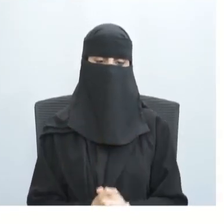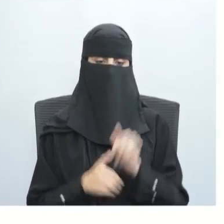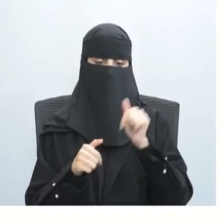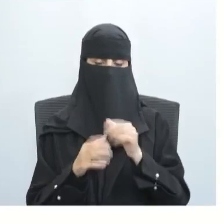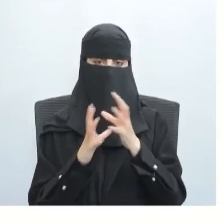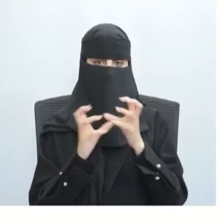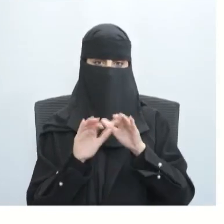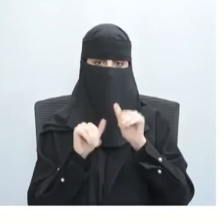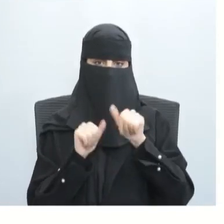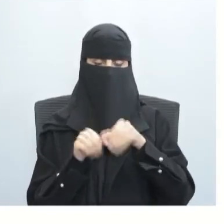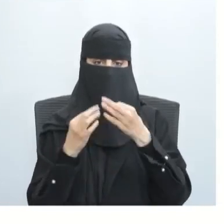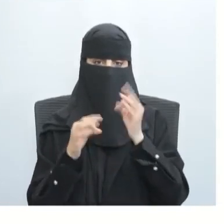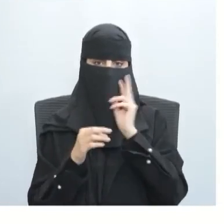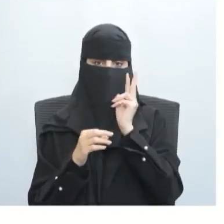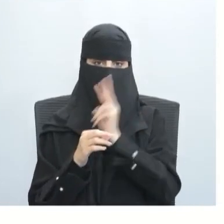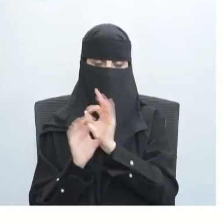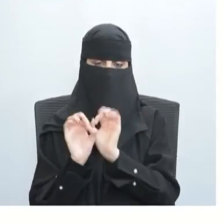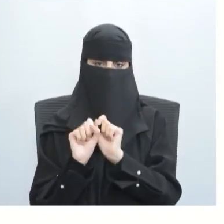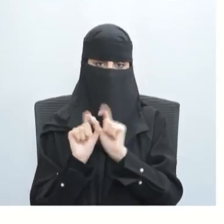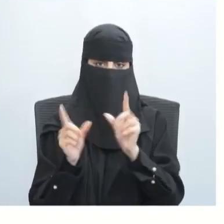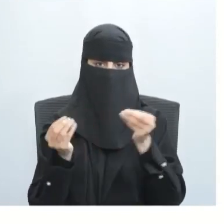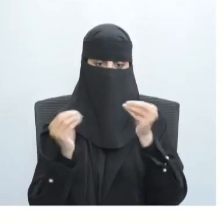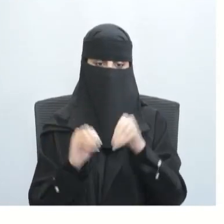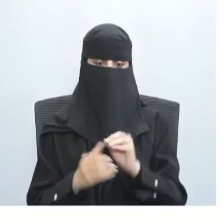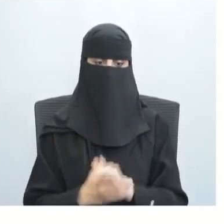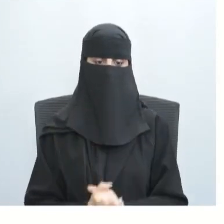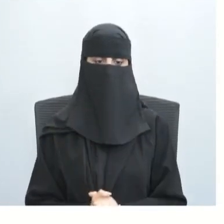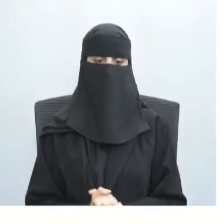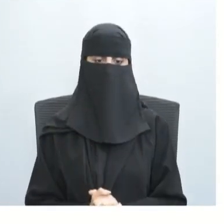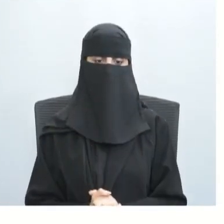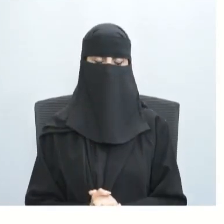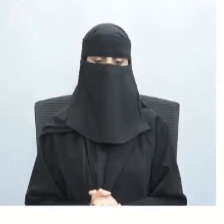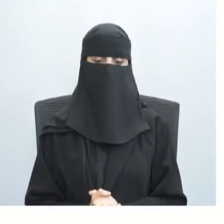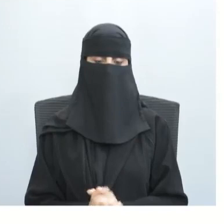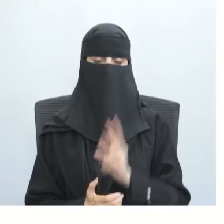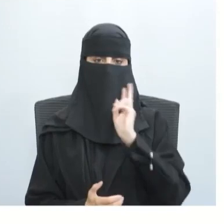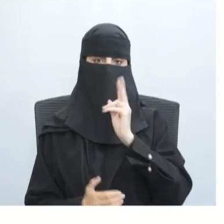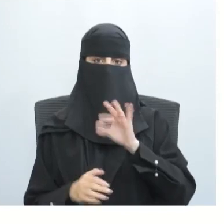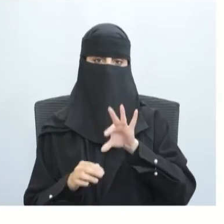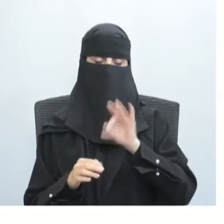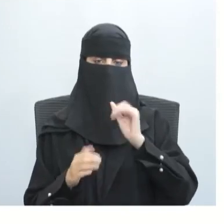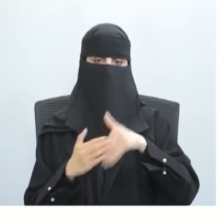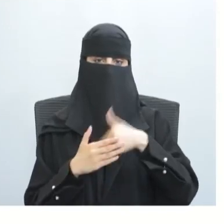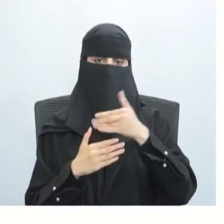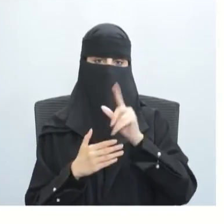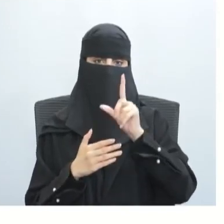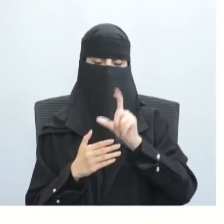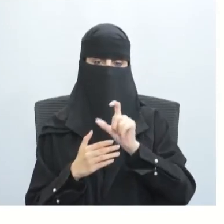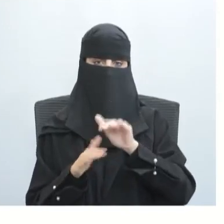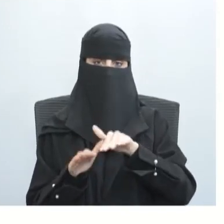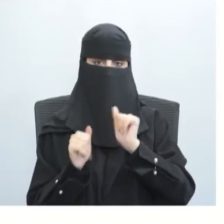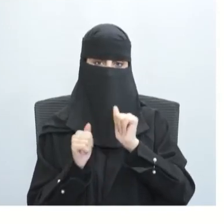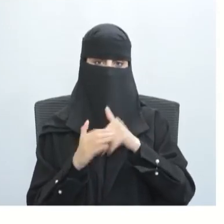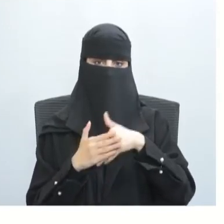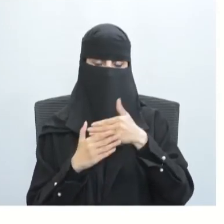عملي على اضافه مرشح البني الداكن بعد تحديد الصوره المراد اضافه المرشح البني الداكن عليها